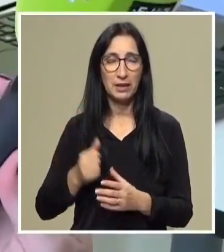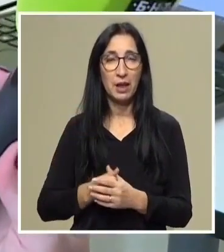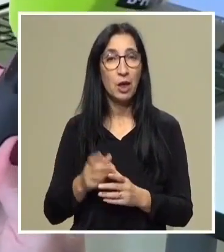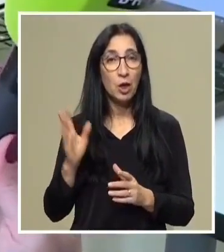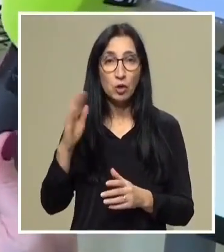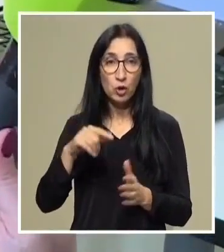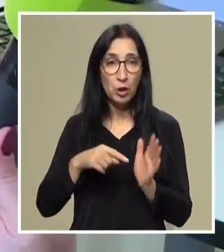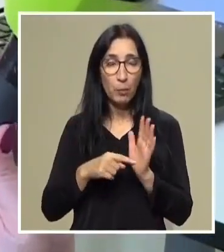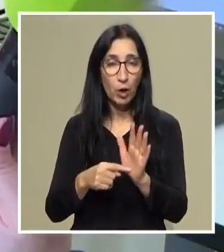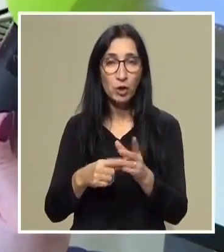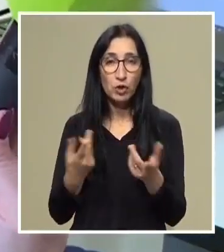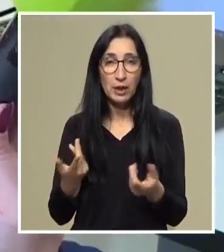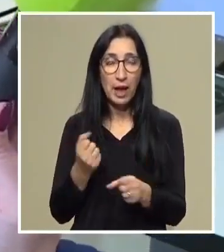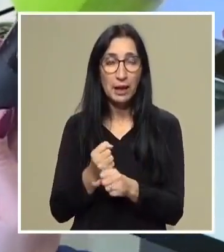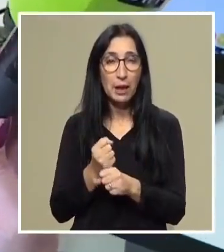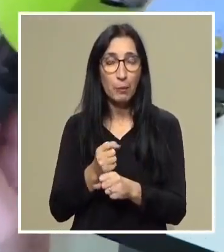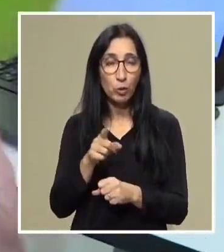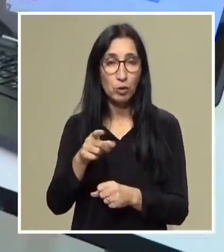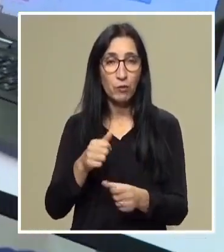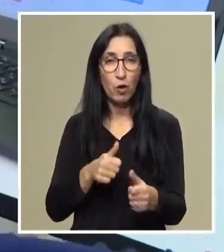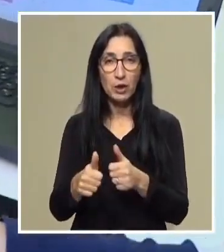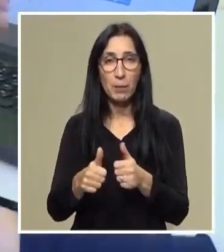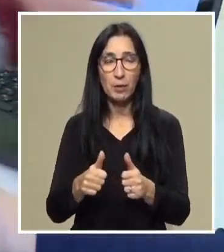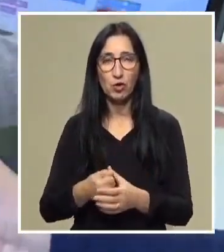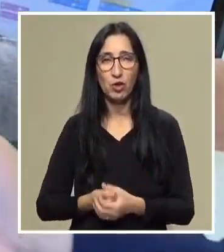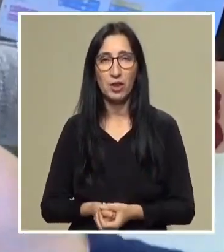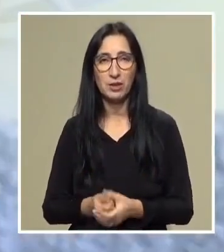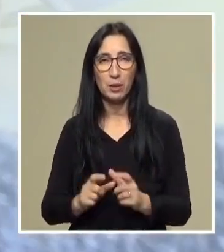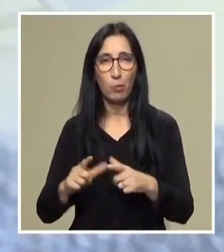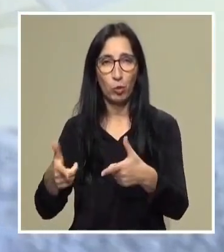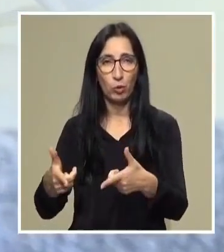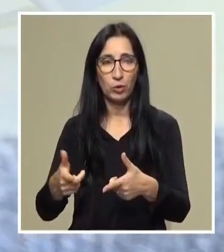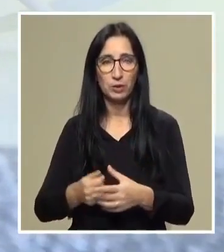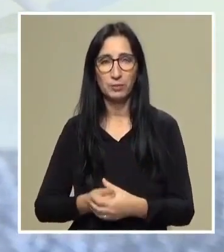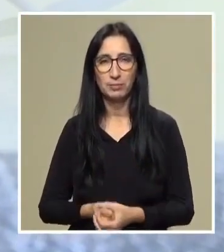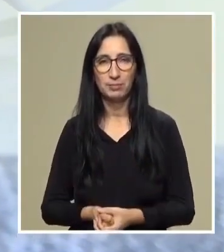ни покажеш ли как функционира твоята машина за боклук? Да.